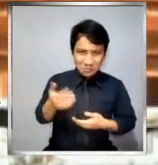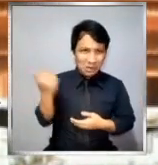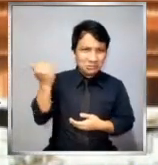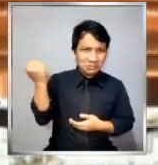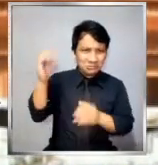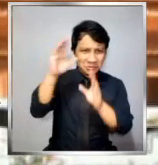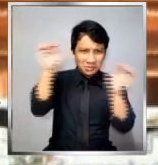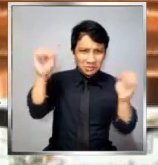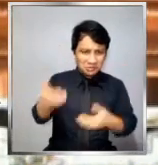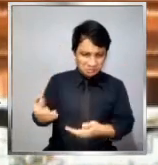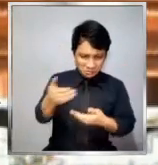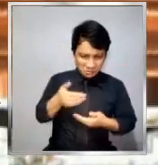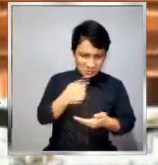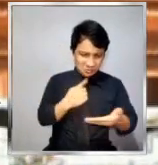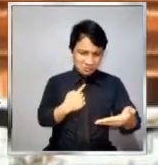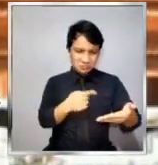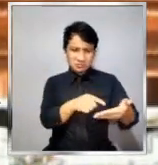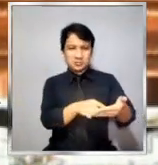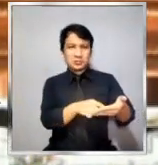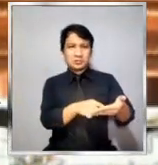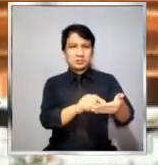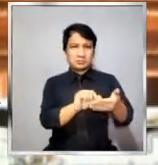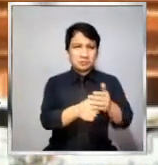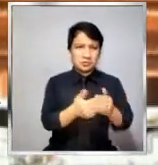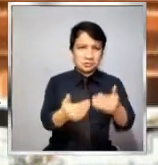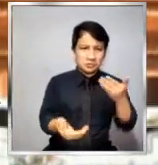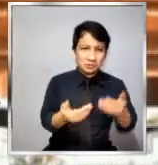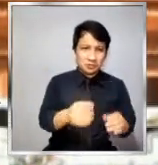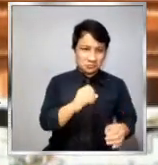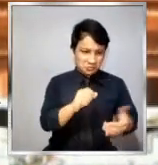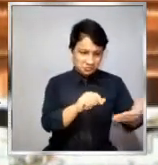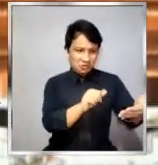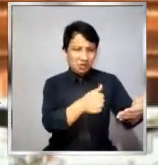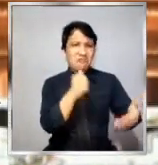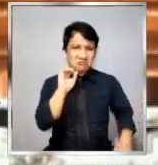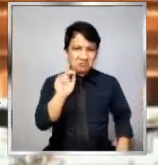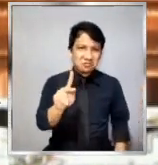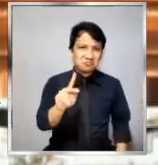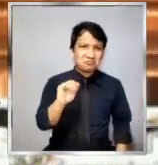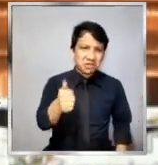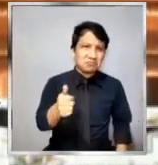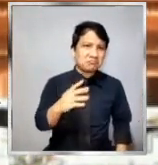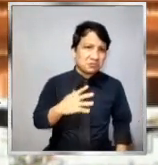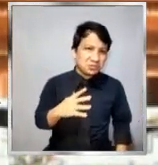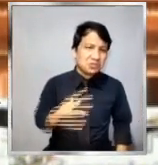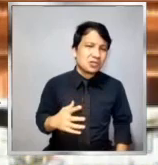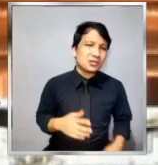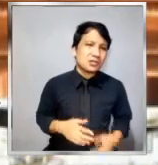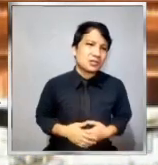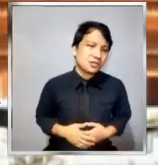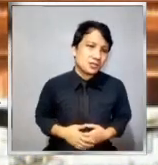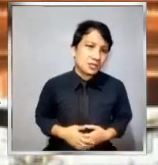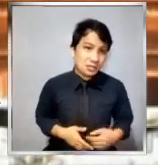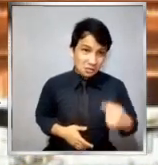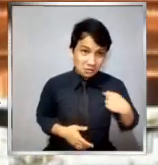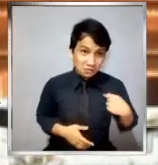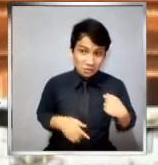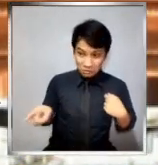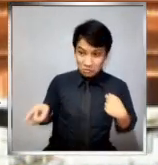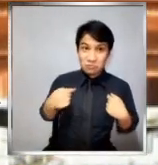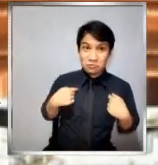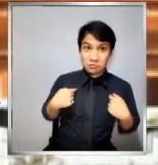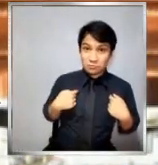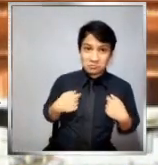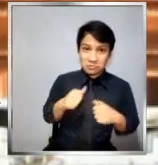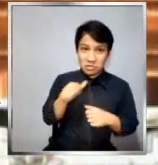na yan, ibig sabihin, okay na yan. Eh ako raw, hindi eh. Binabasa ko yun talaga sa kwarto at ako